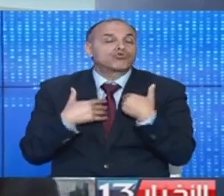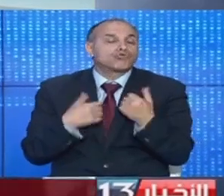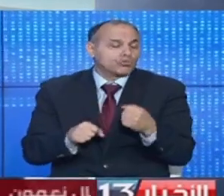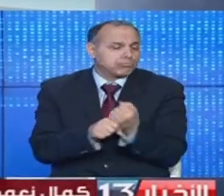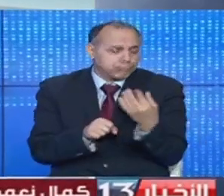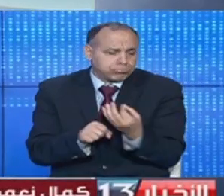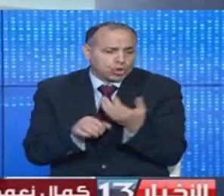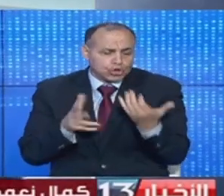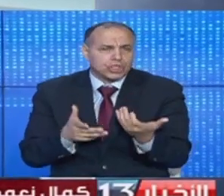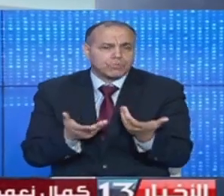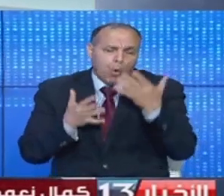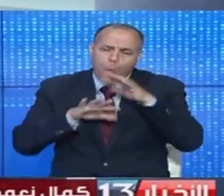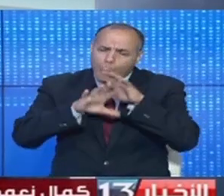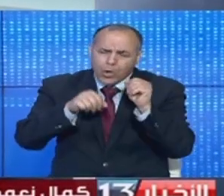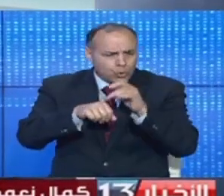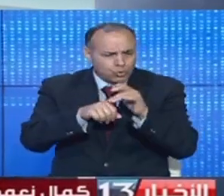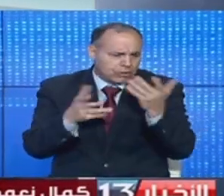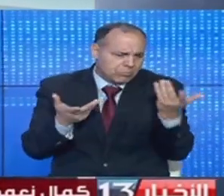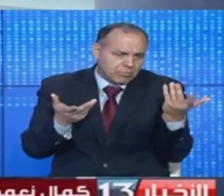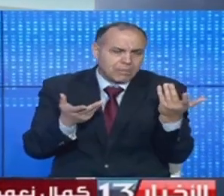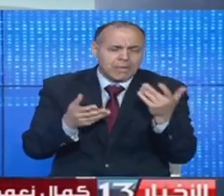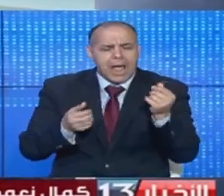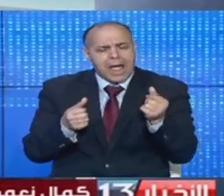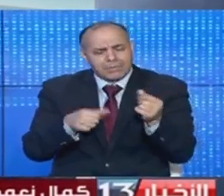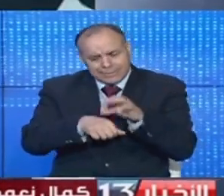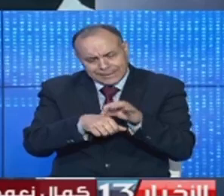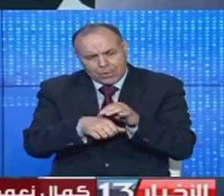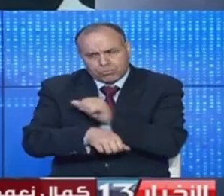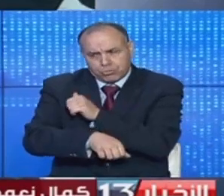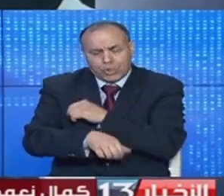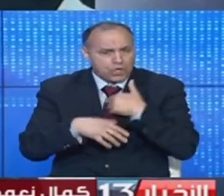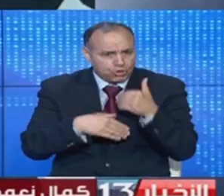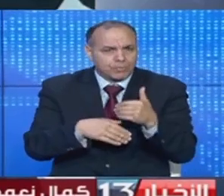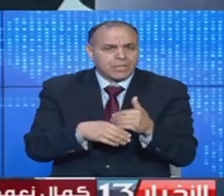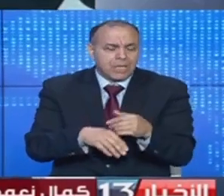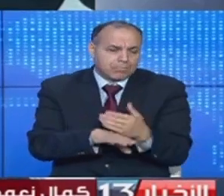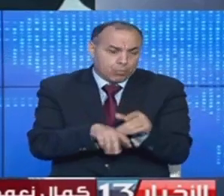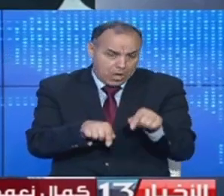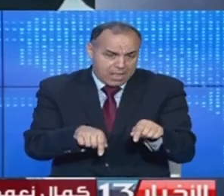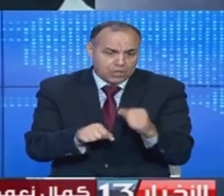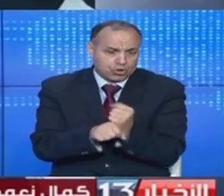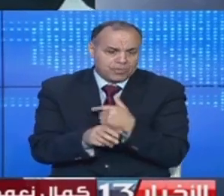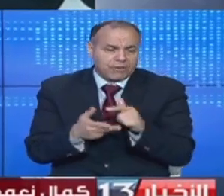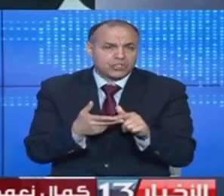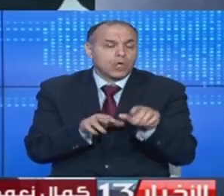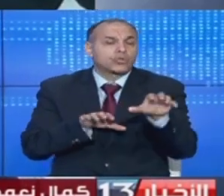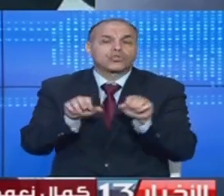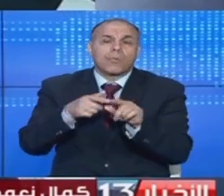نجموا نخيطوا لي برودوي هذوما اللي هم معناها ميديكال وبارا ميديكال. من هنا من هذا المنبر معناها